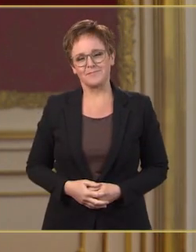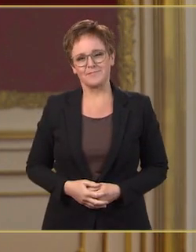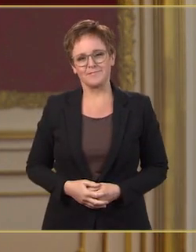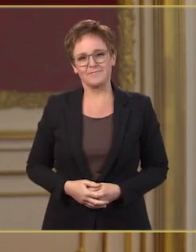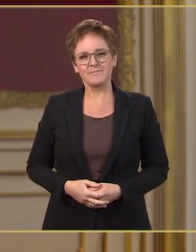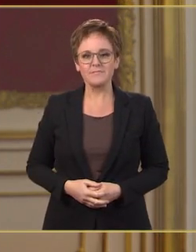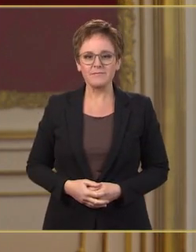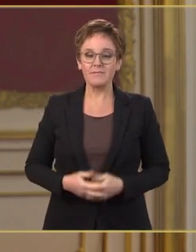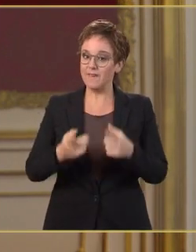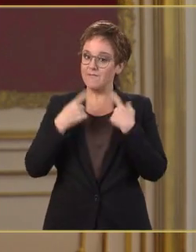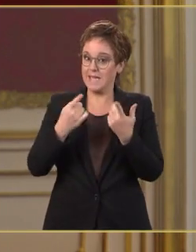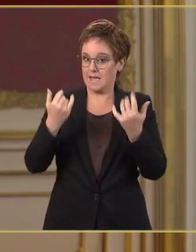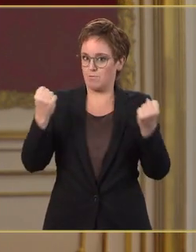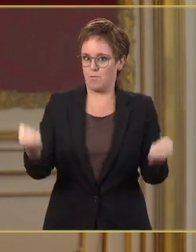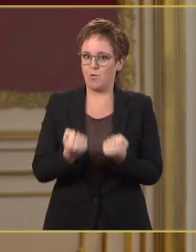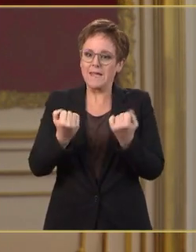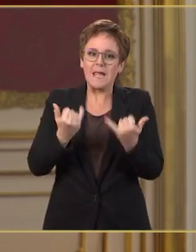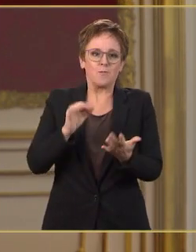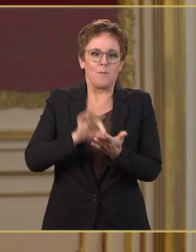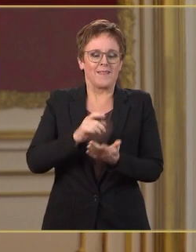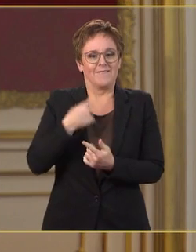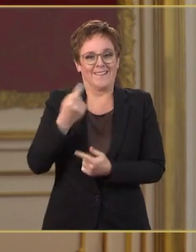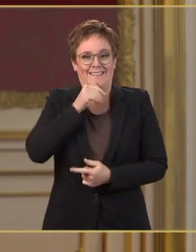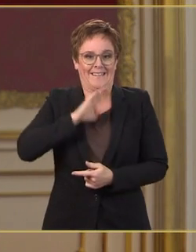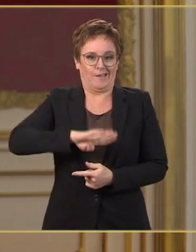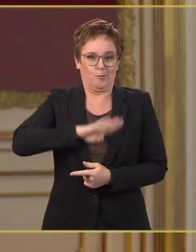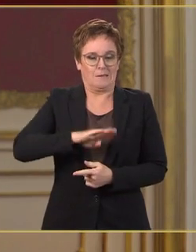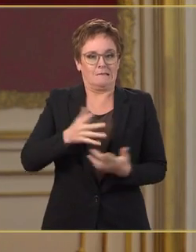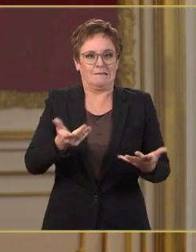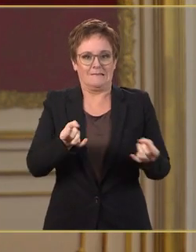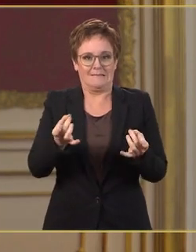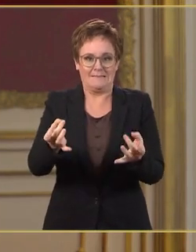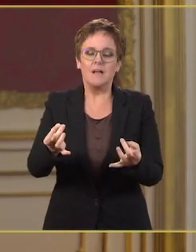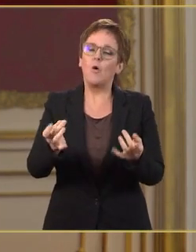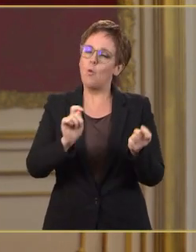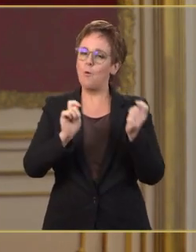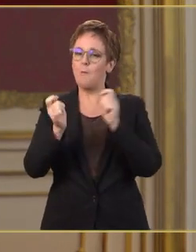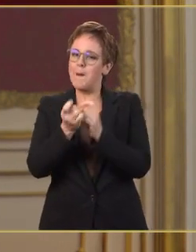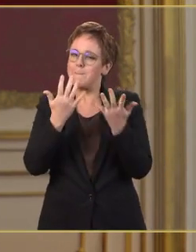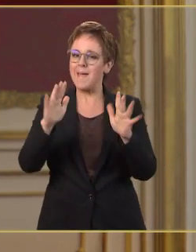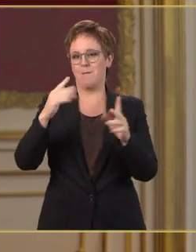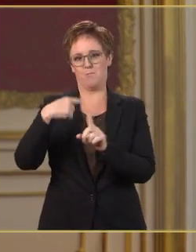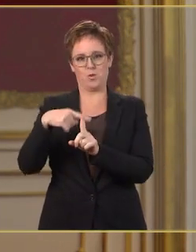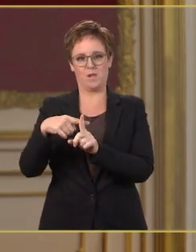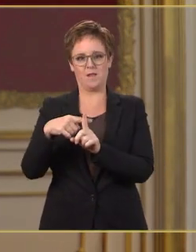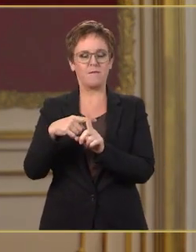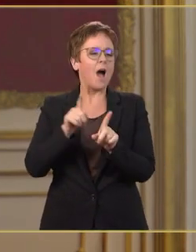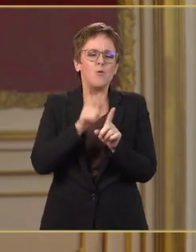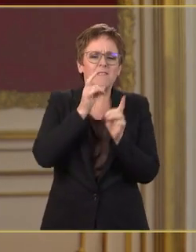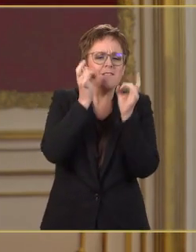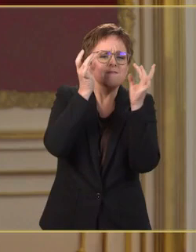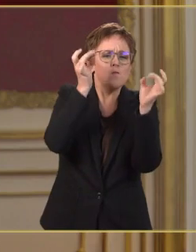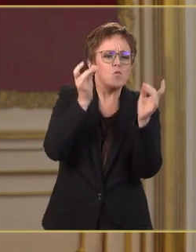versuchen wir unsere ungeduld in etwas positives umzuwandeln versuchen wir unsere wut nicht an denen